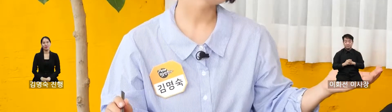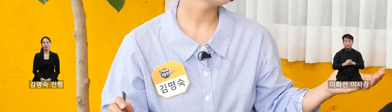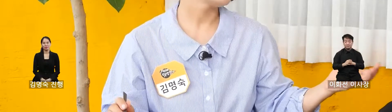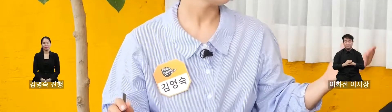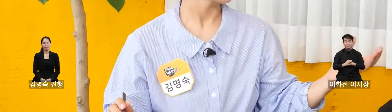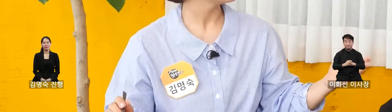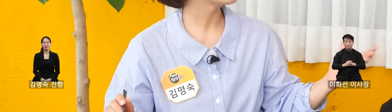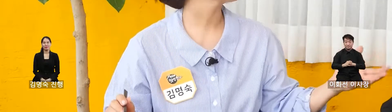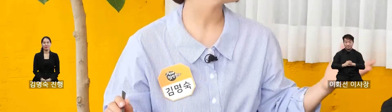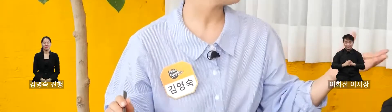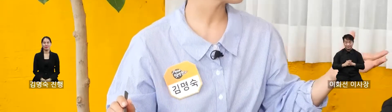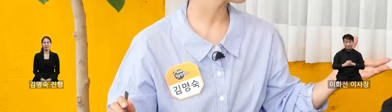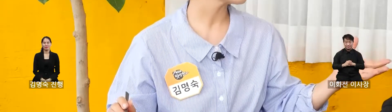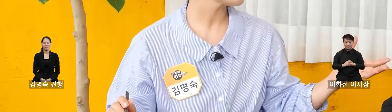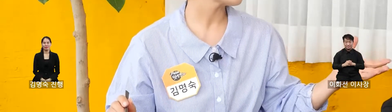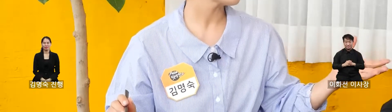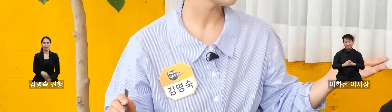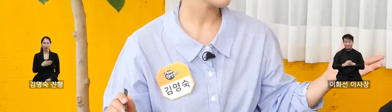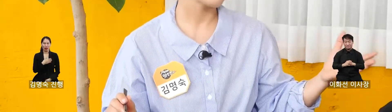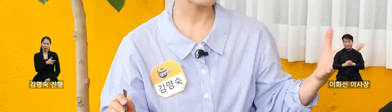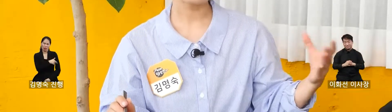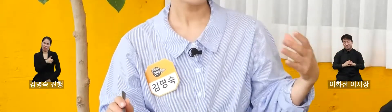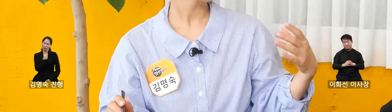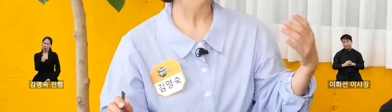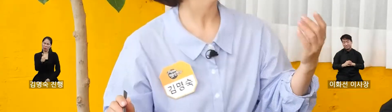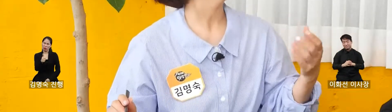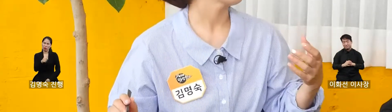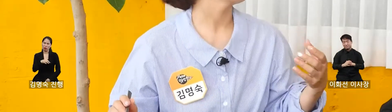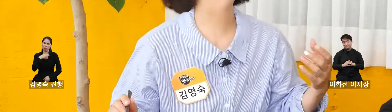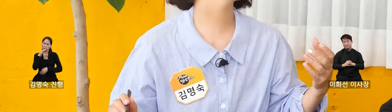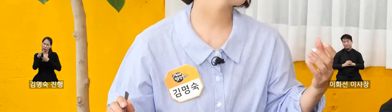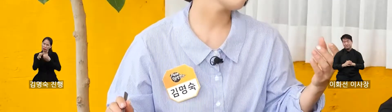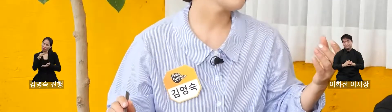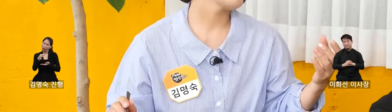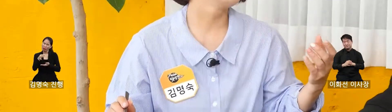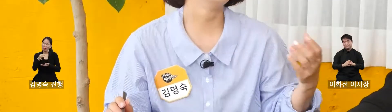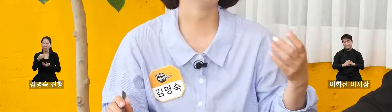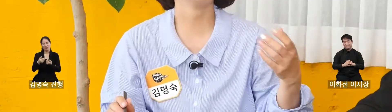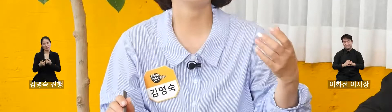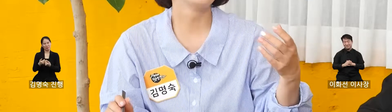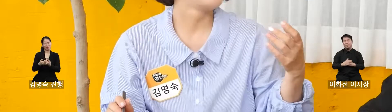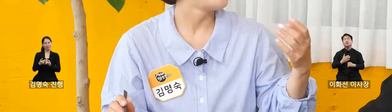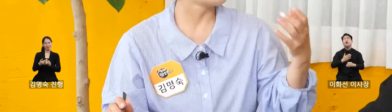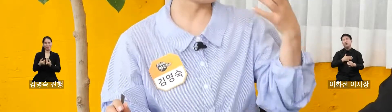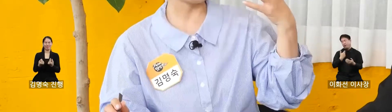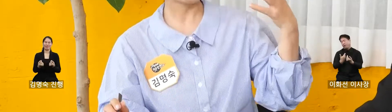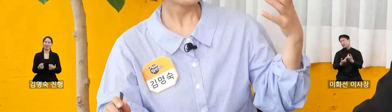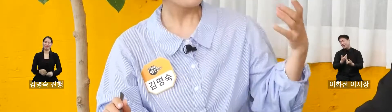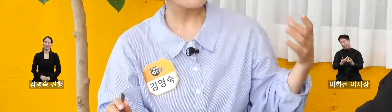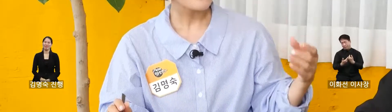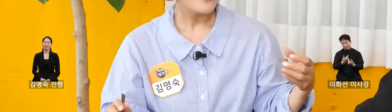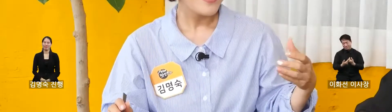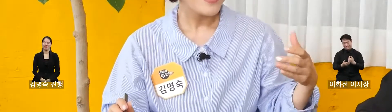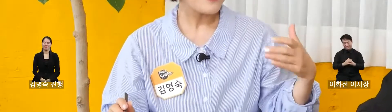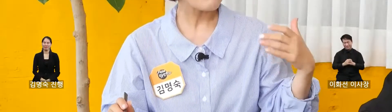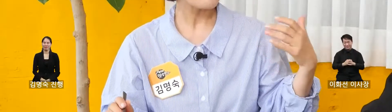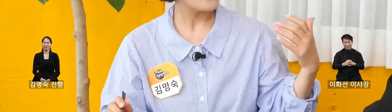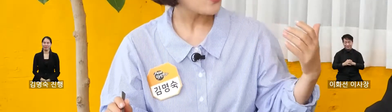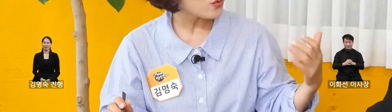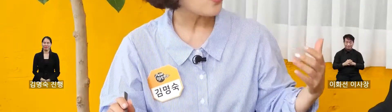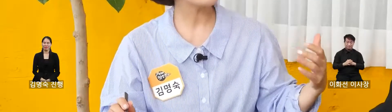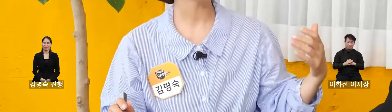제가 지금 네. 자꾸 이 사장님 하기가 조금 어색해요. 저도 어색해요.